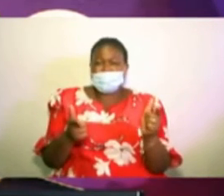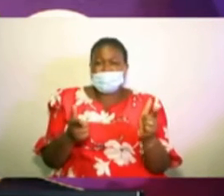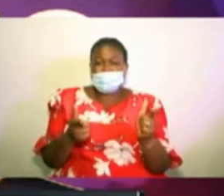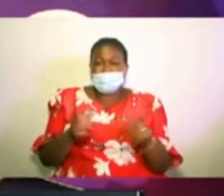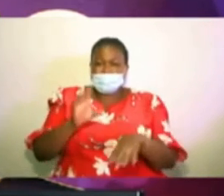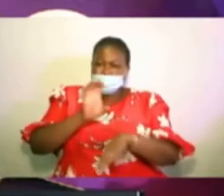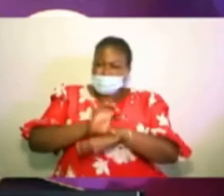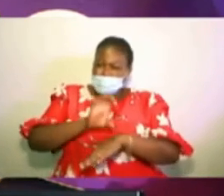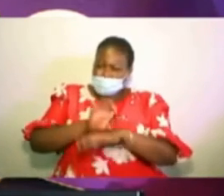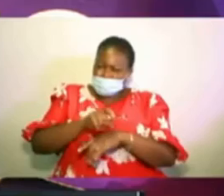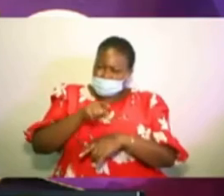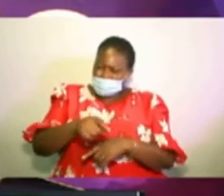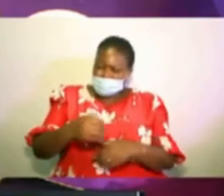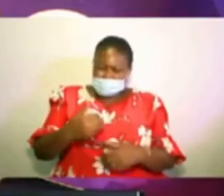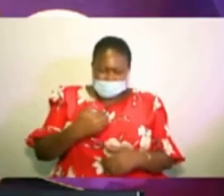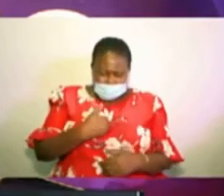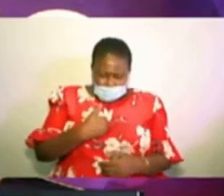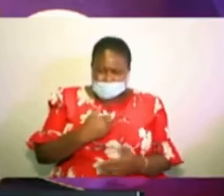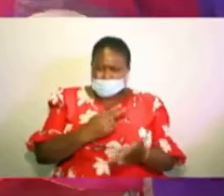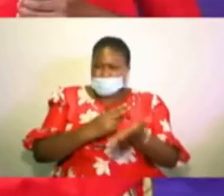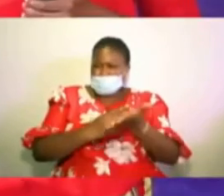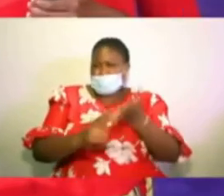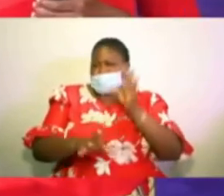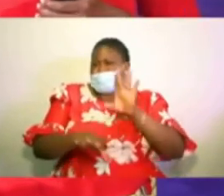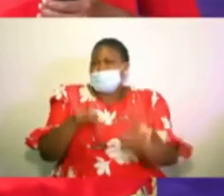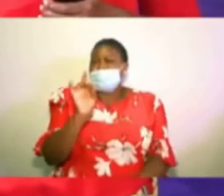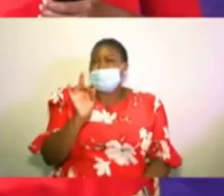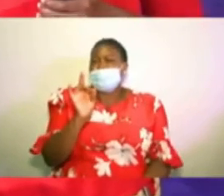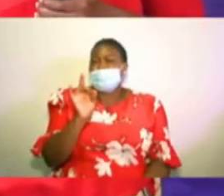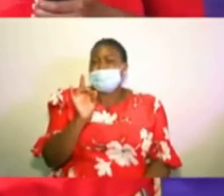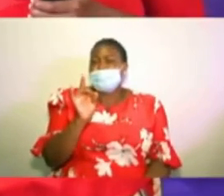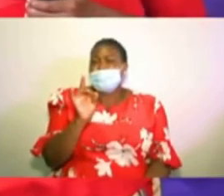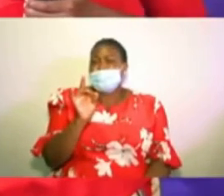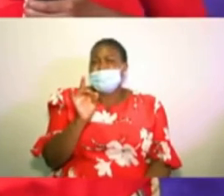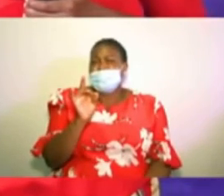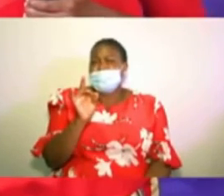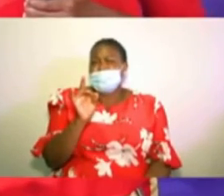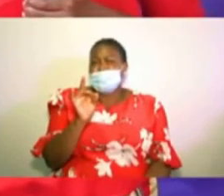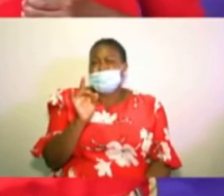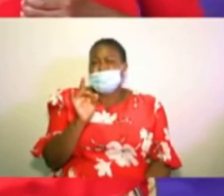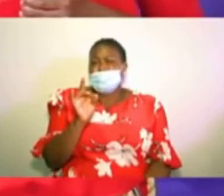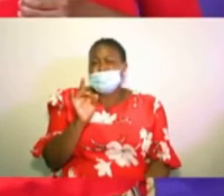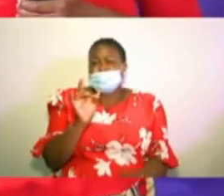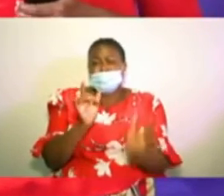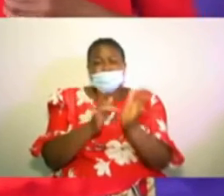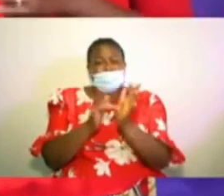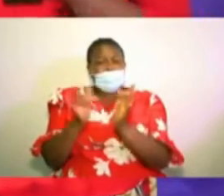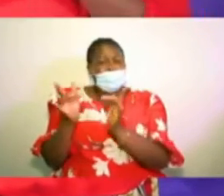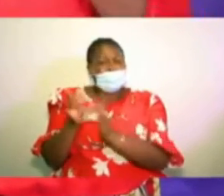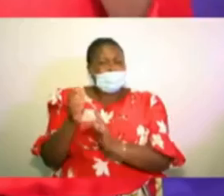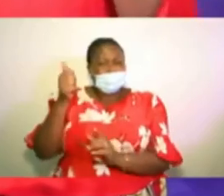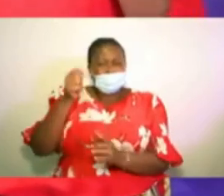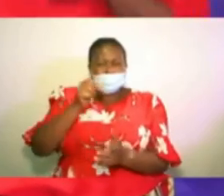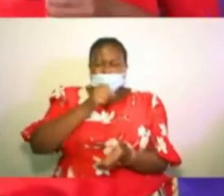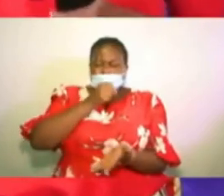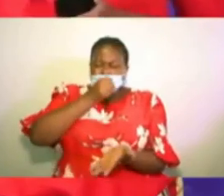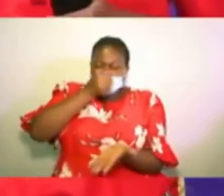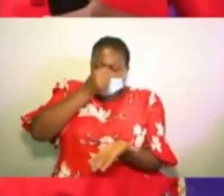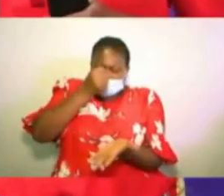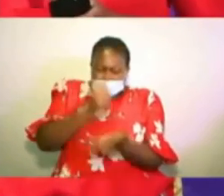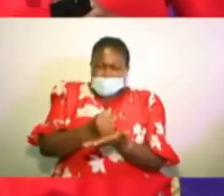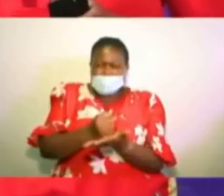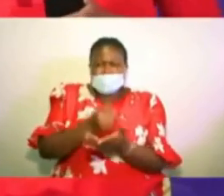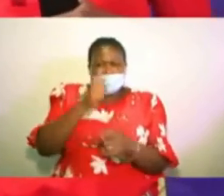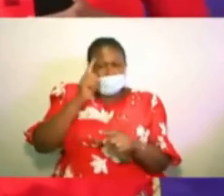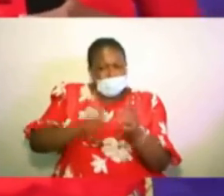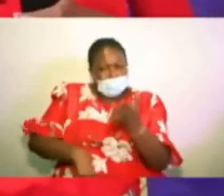qui détient la vie. Jesus was so sure about what he was saying. Et Jésus était si sûr de ce